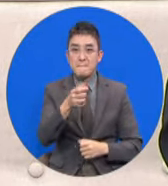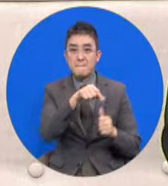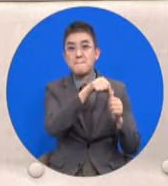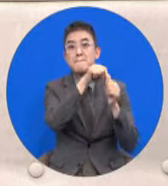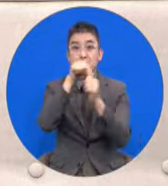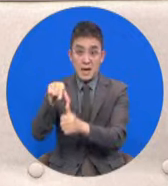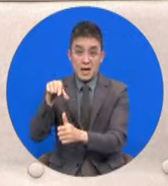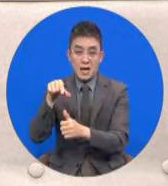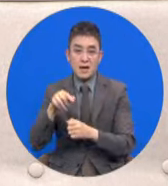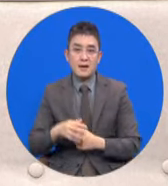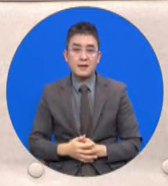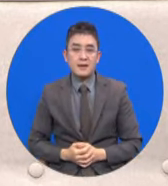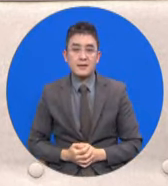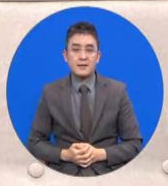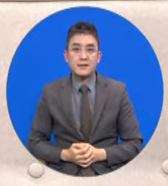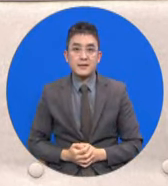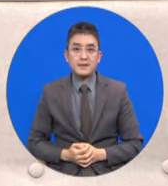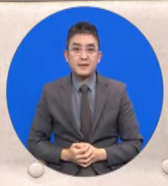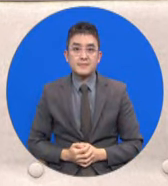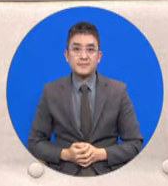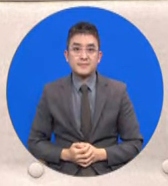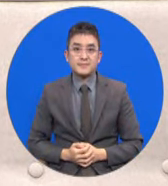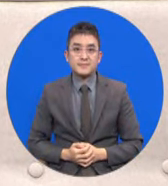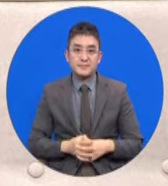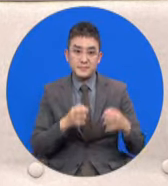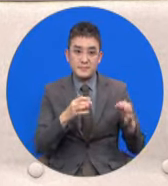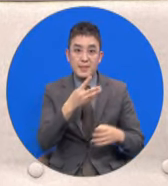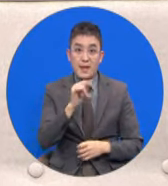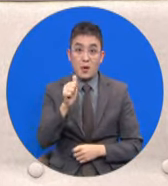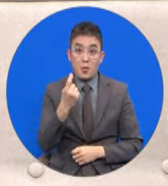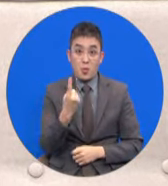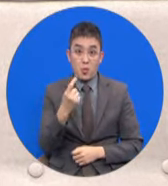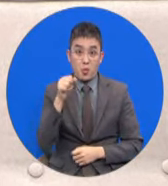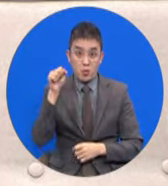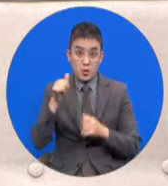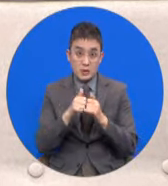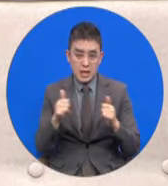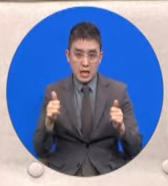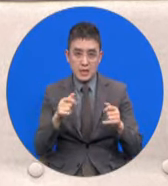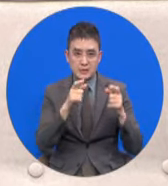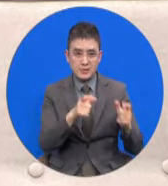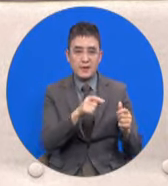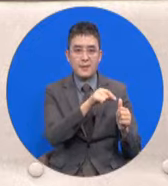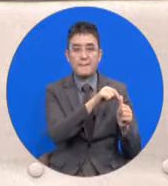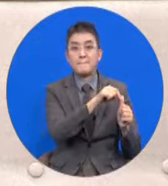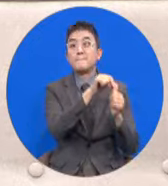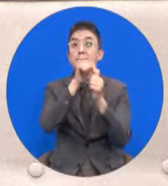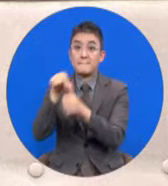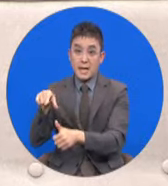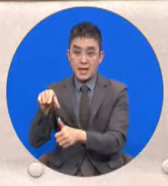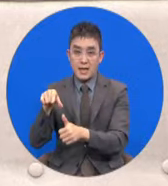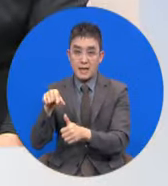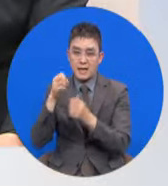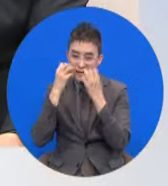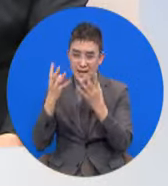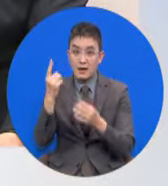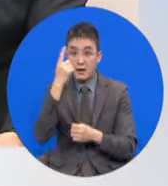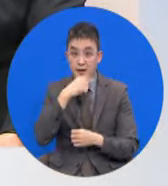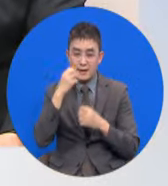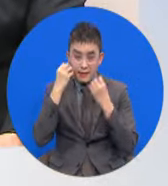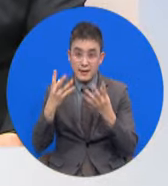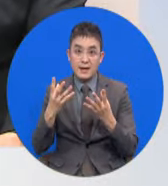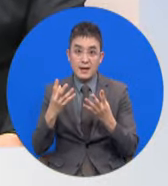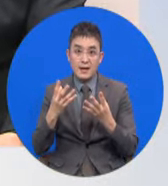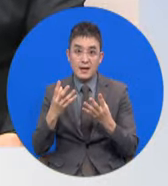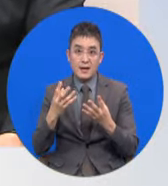그런데 어쨌든 그 김태호 후보가 지역을 옮겼기 때문에 굉장히 어렵지만 어쨌든 자기